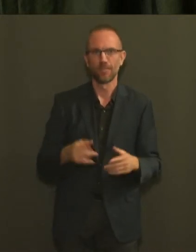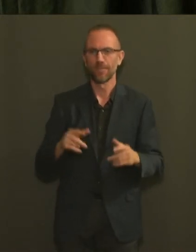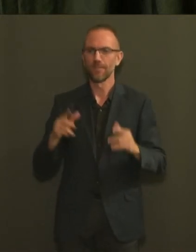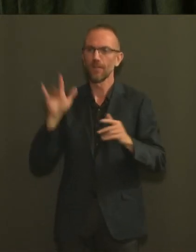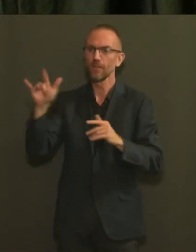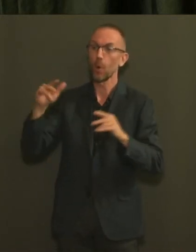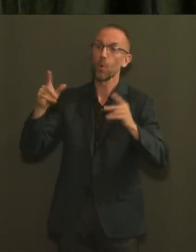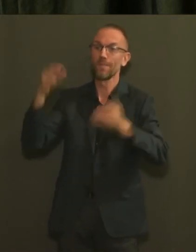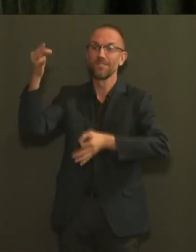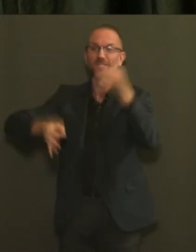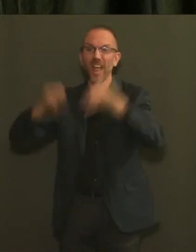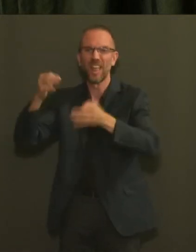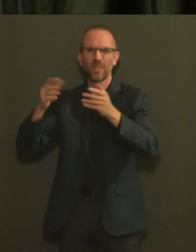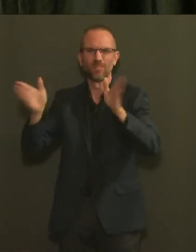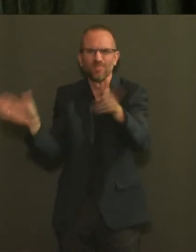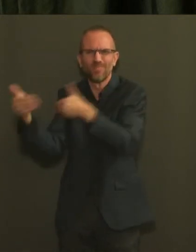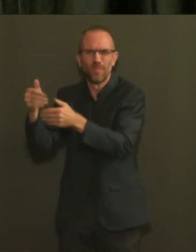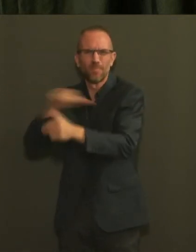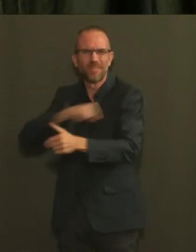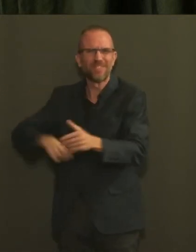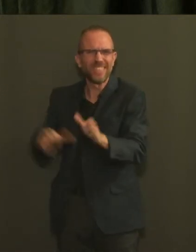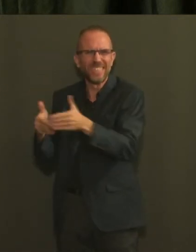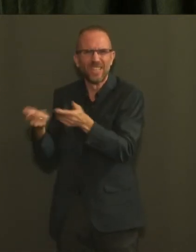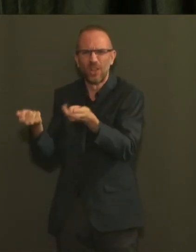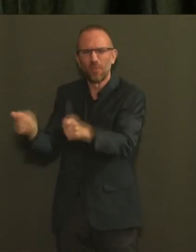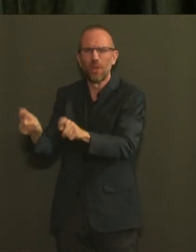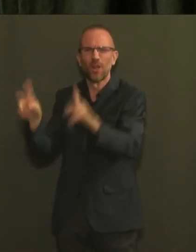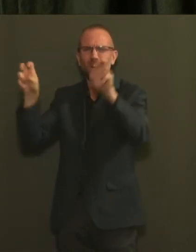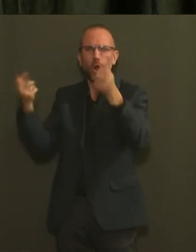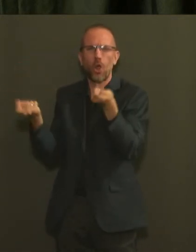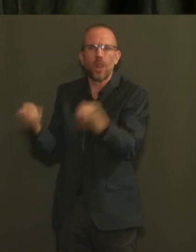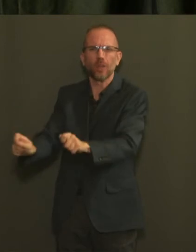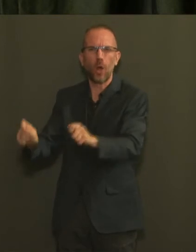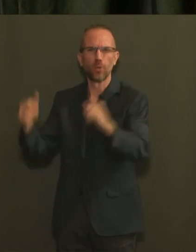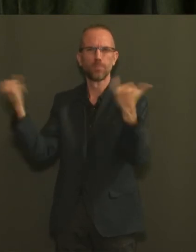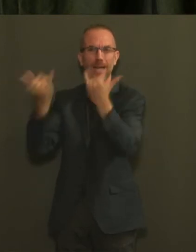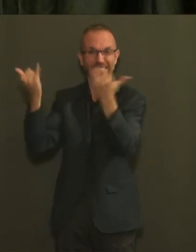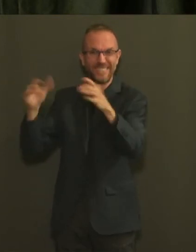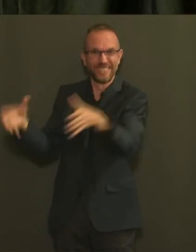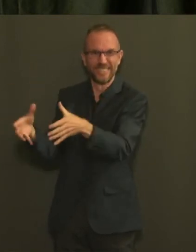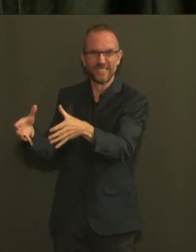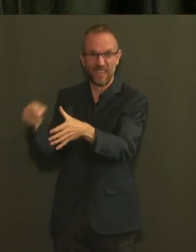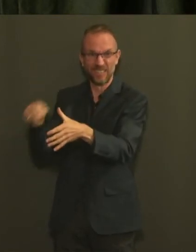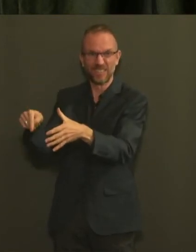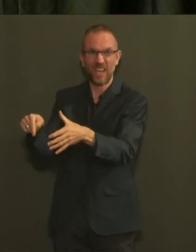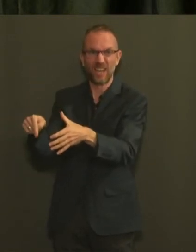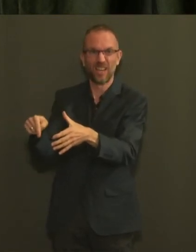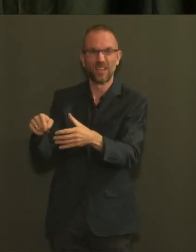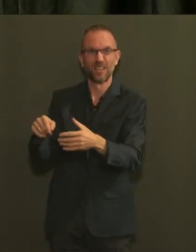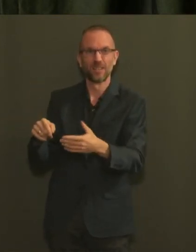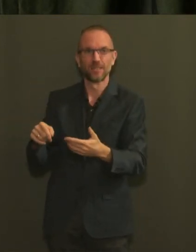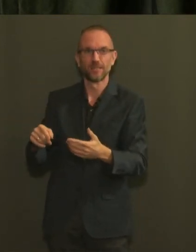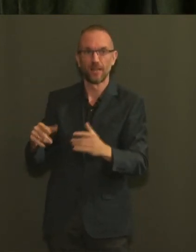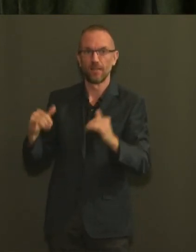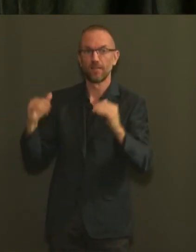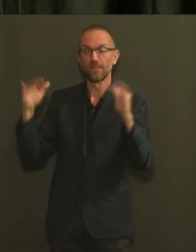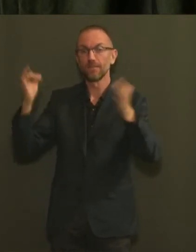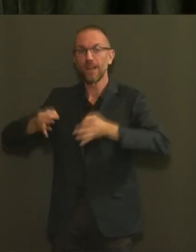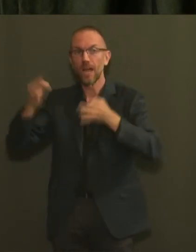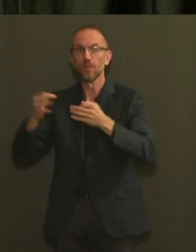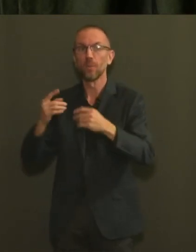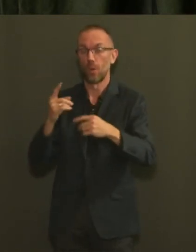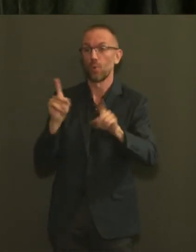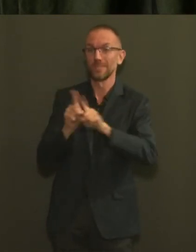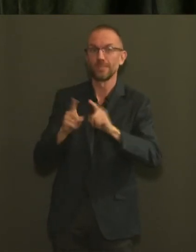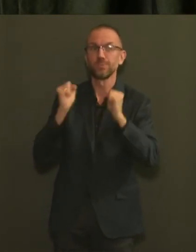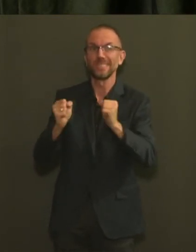cela ne se limite pas à des jeunes passant une soirée avec un dj dans une location de vacances une réunion familiale ou amicale autour d'un repas